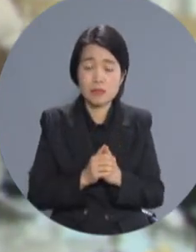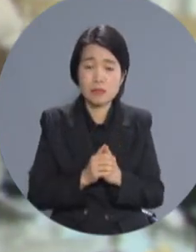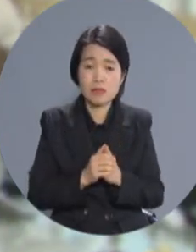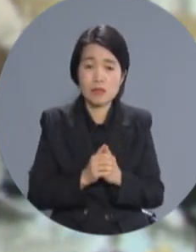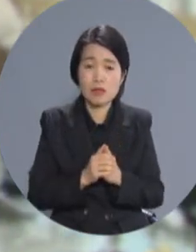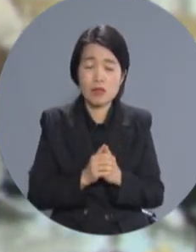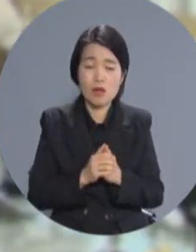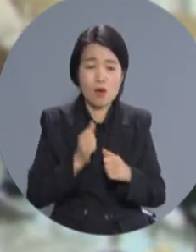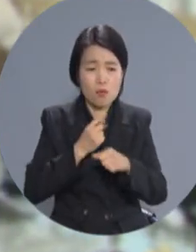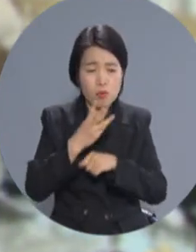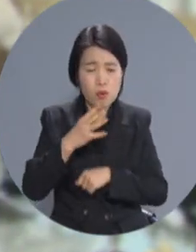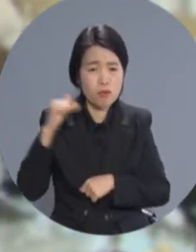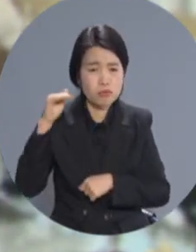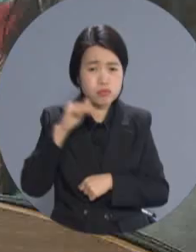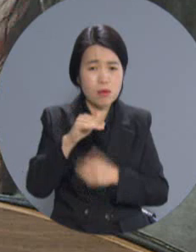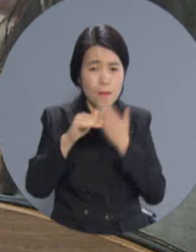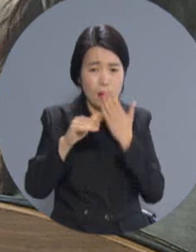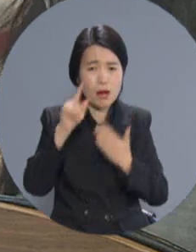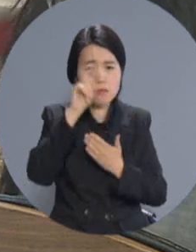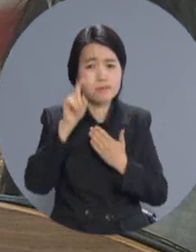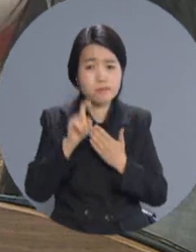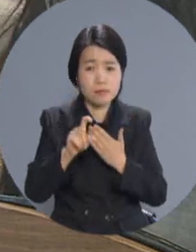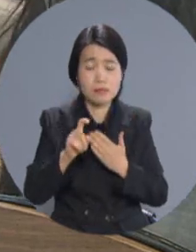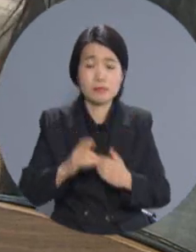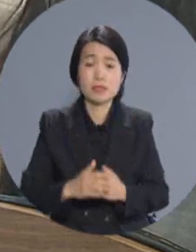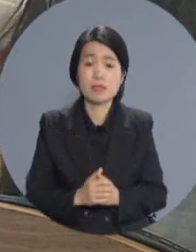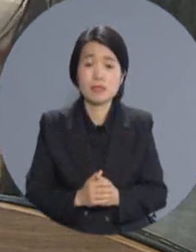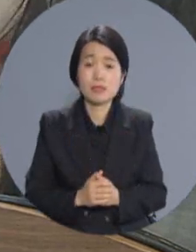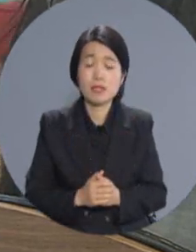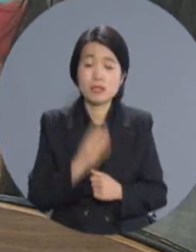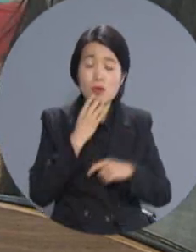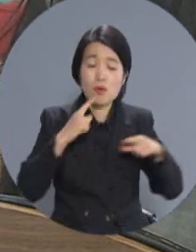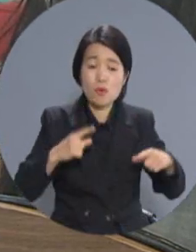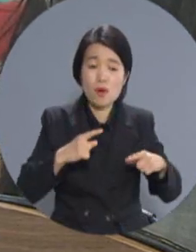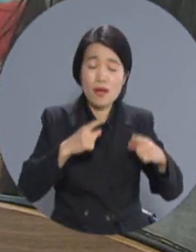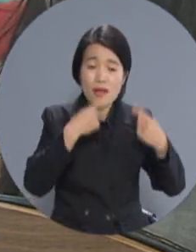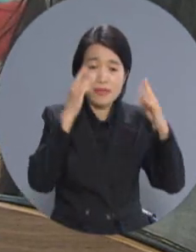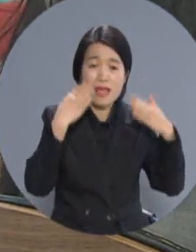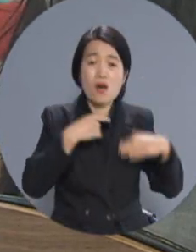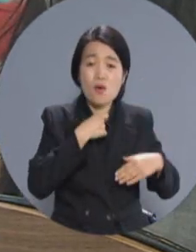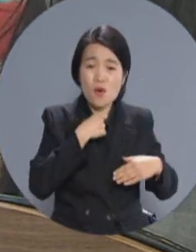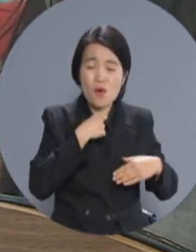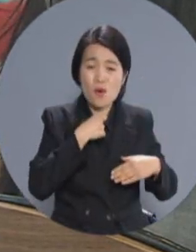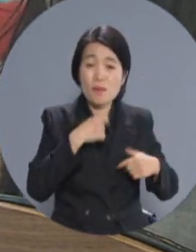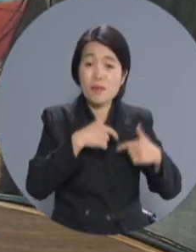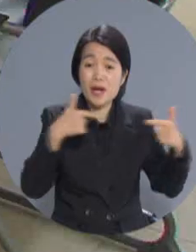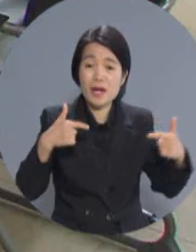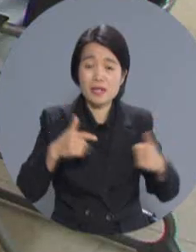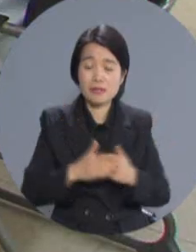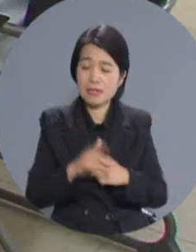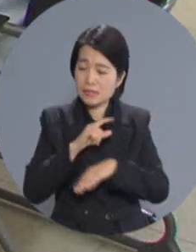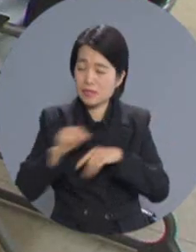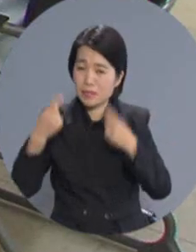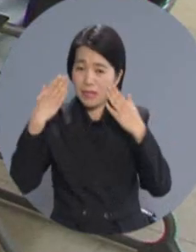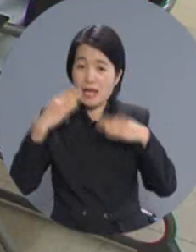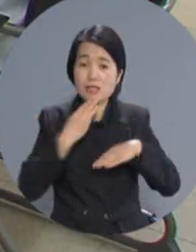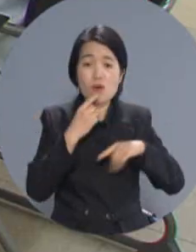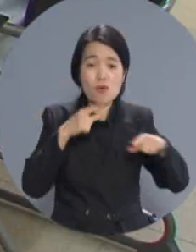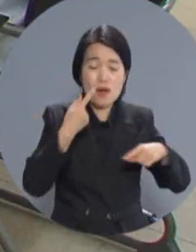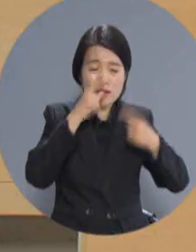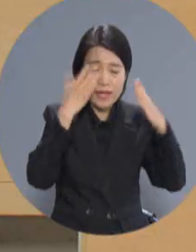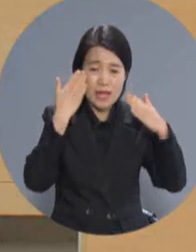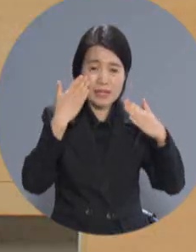이것도 언제까지 유지될지는 미지수입니다. 수도권 대학 선호 현상이 계속되고 지방대학과 수도권 대학